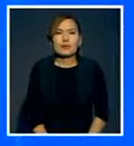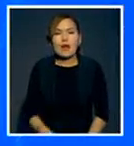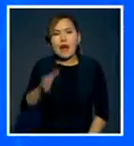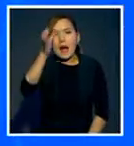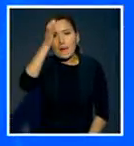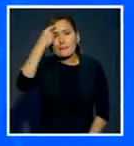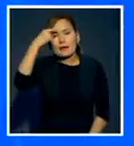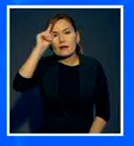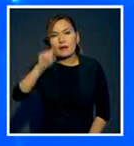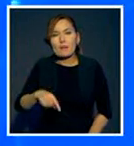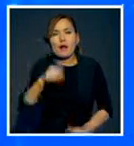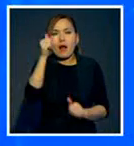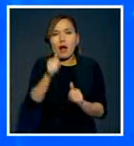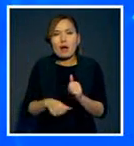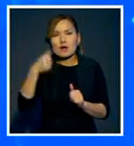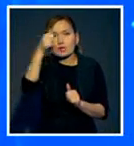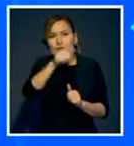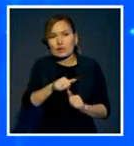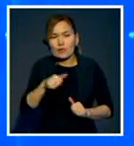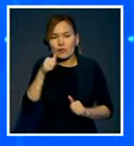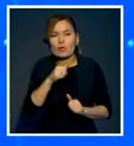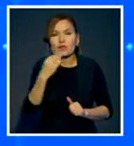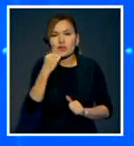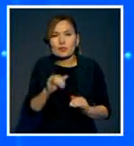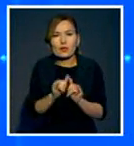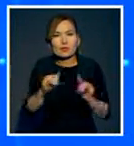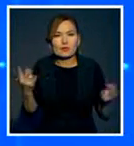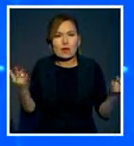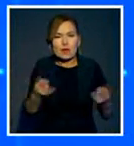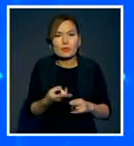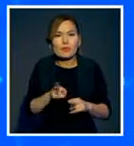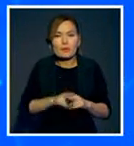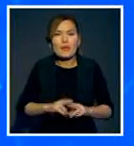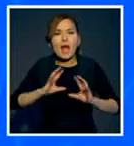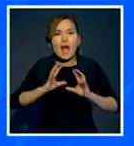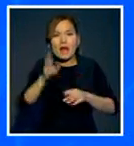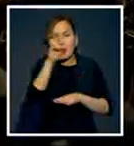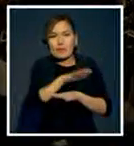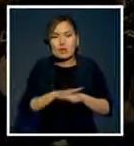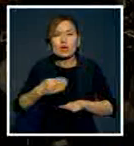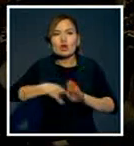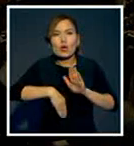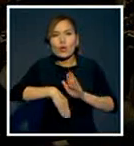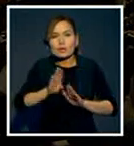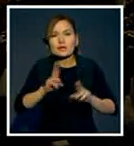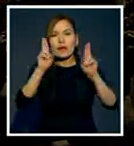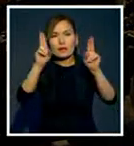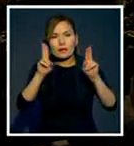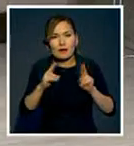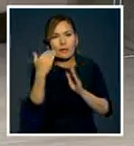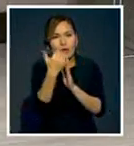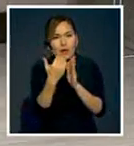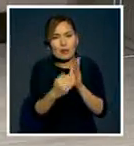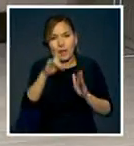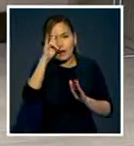Білім саласы күн сайын өзгеріспен жетілдіруді қажет етеді. Елді көштен қалдырмау үшін әлем елдерінің үздік тәжірибелерін енгізіп отыру